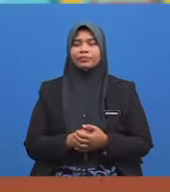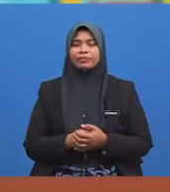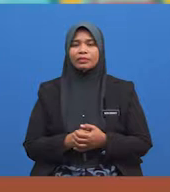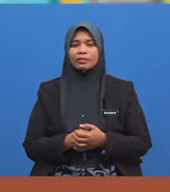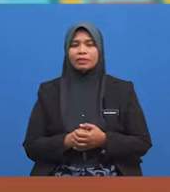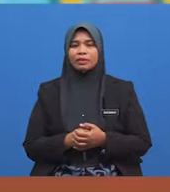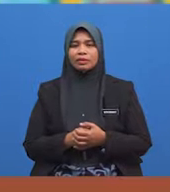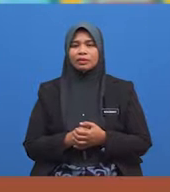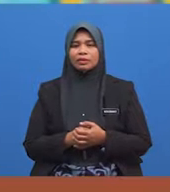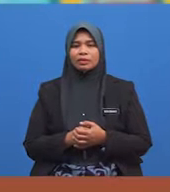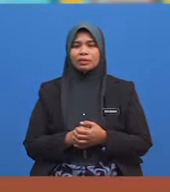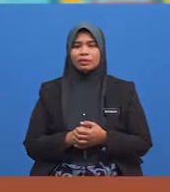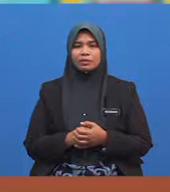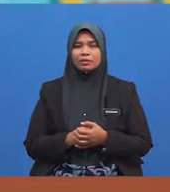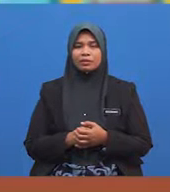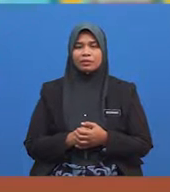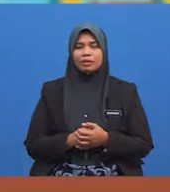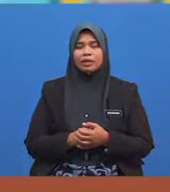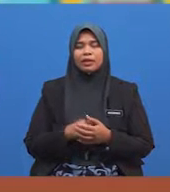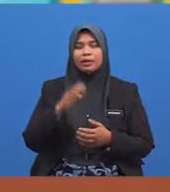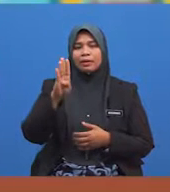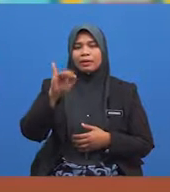Terma mono bermaksud satu.